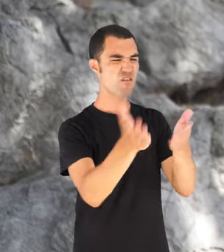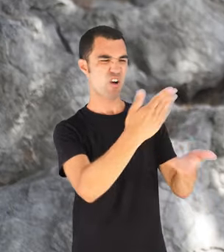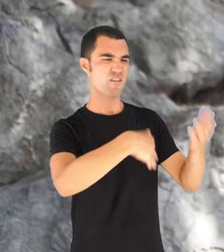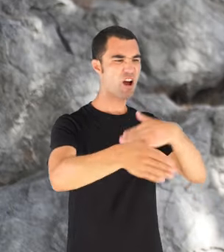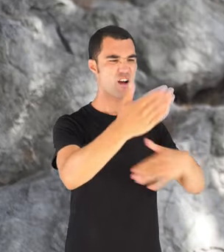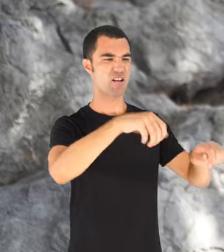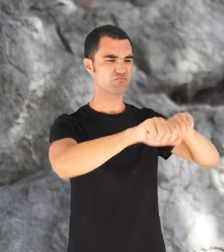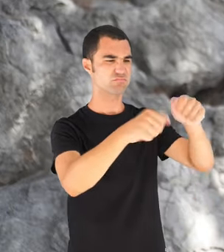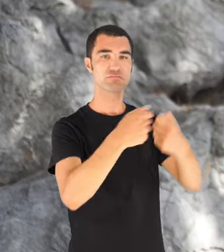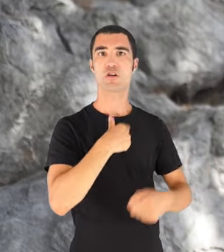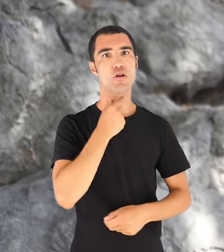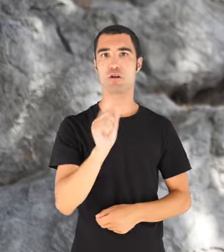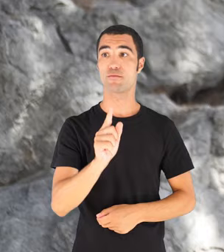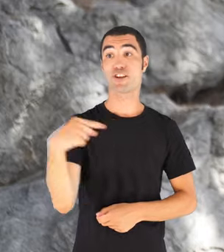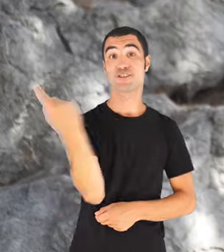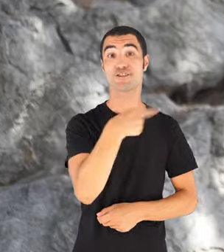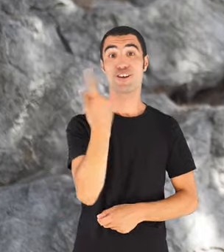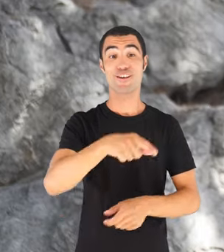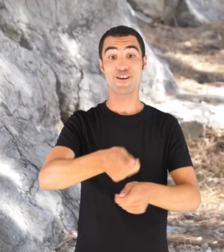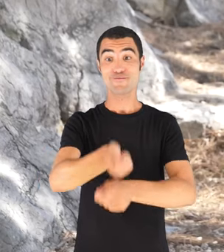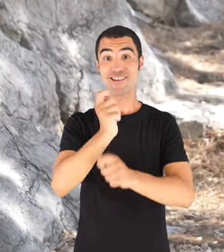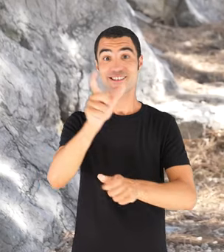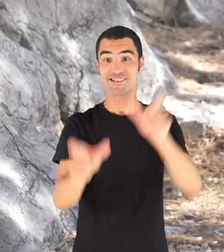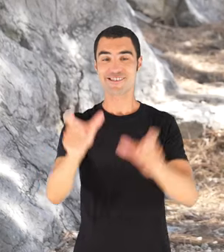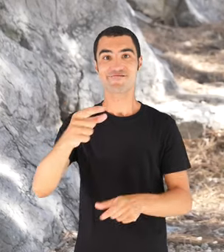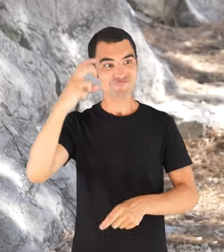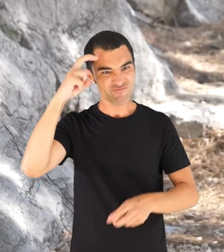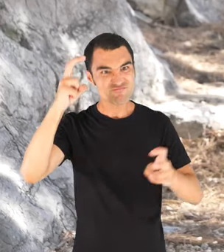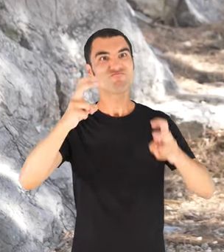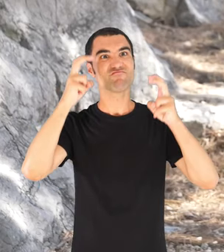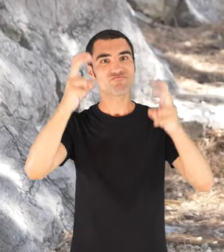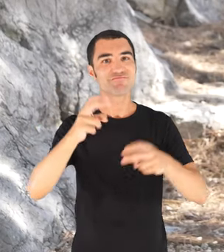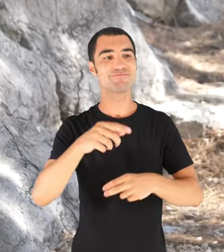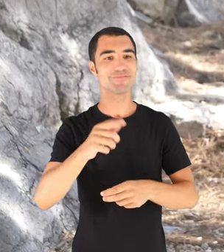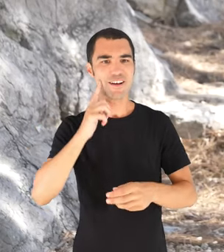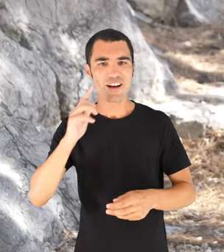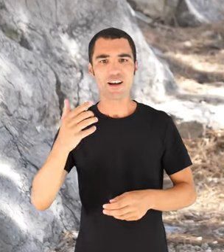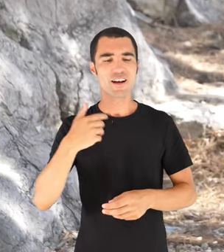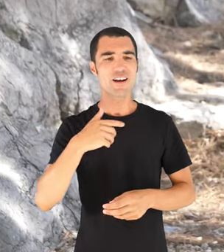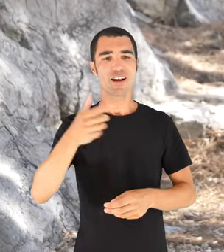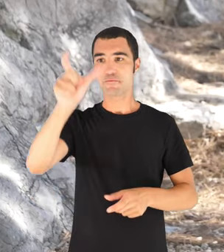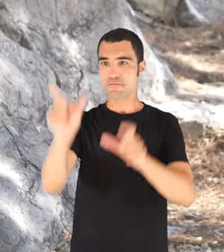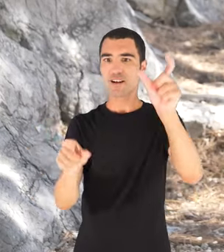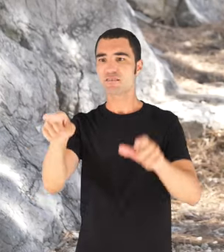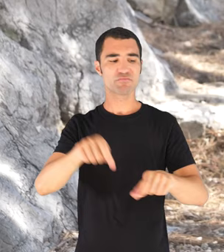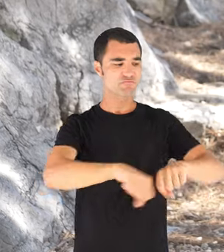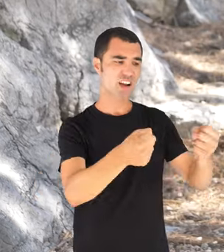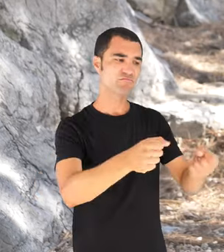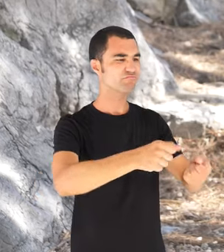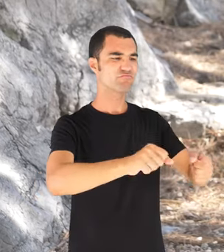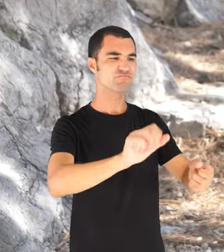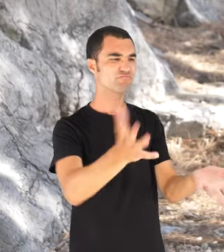què... O sigui, supos que tots els pescadors ho han pensat. Ara, amb aquest darrer any, he vist dos que han hagut de rompre el